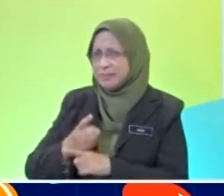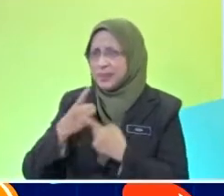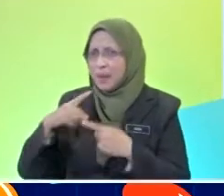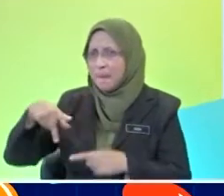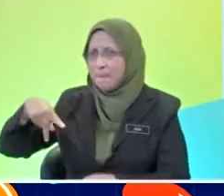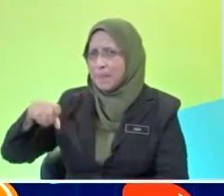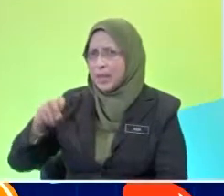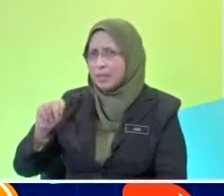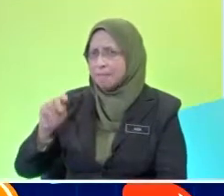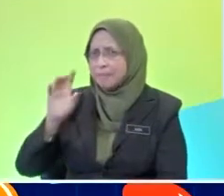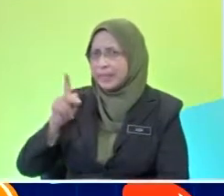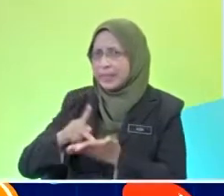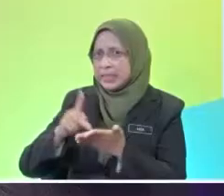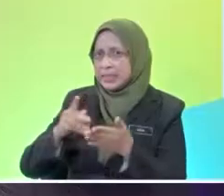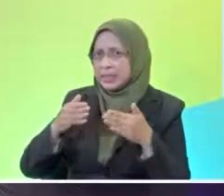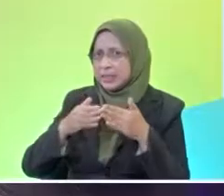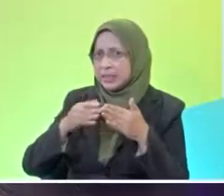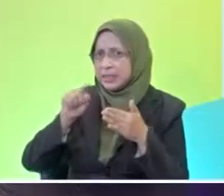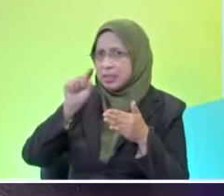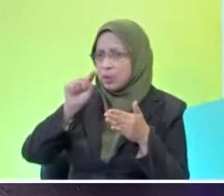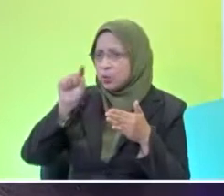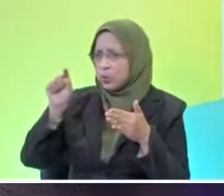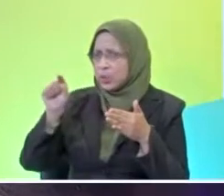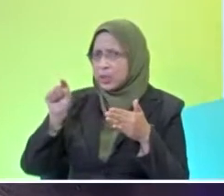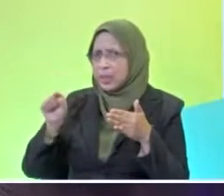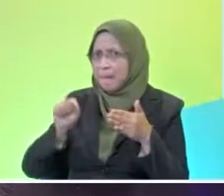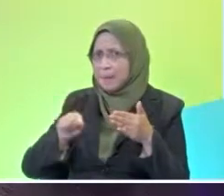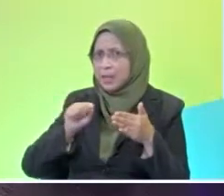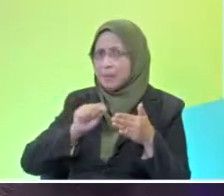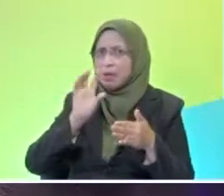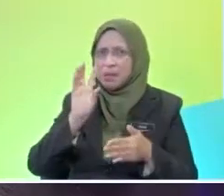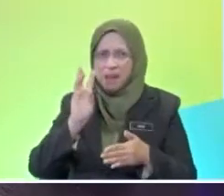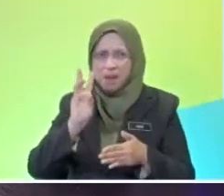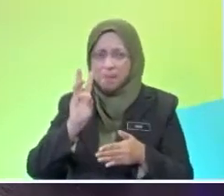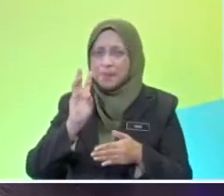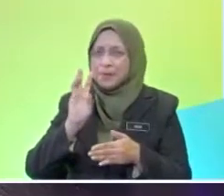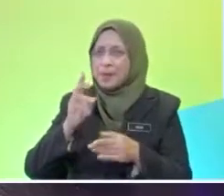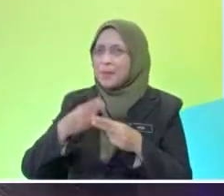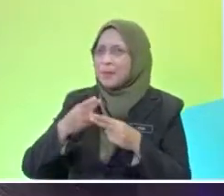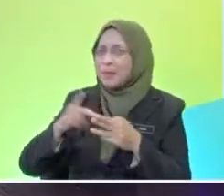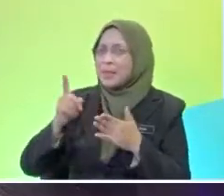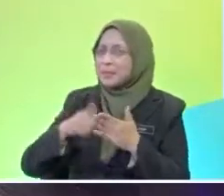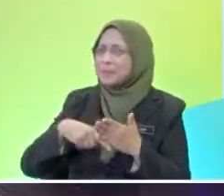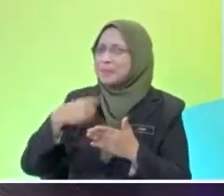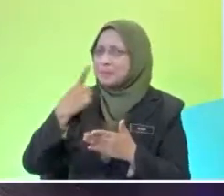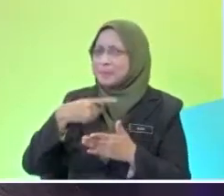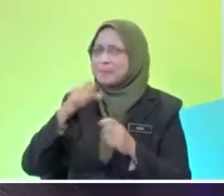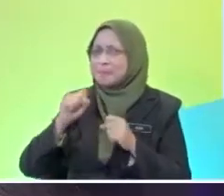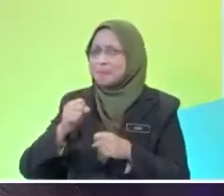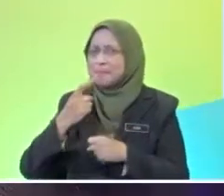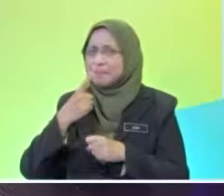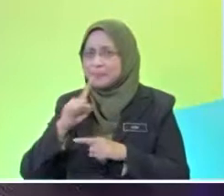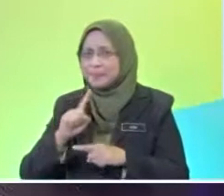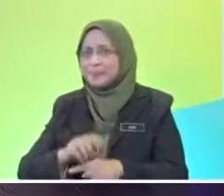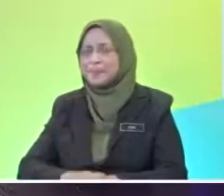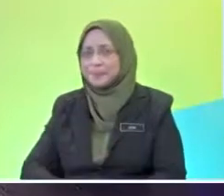ini ada berapa, ya? Saya cuba kira. Satu, dua, tiga, empat, lima, enam, Ego. Ada enam bucu. Siapa yang boleh bantu kita ni?